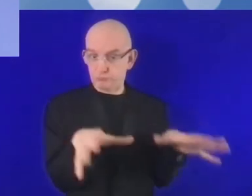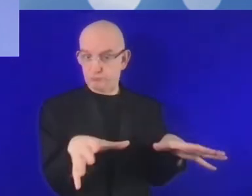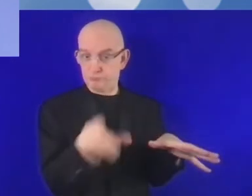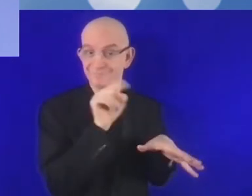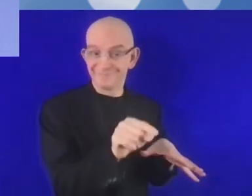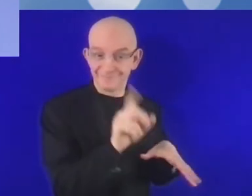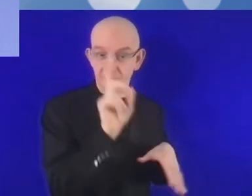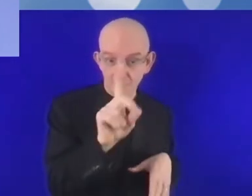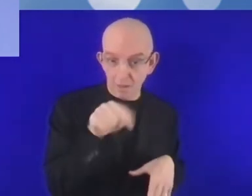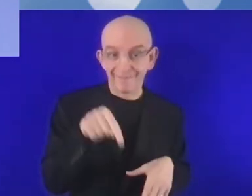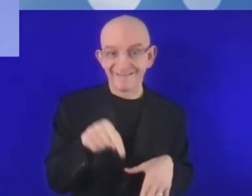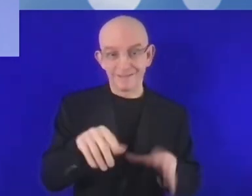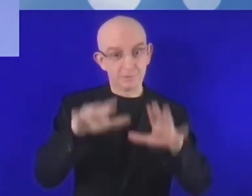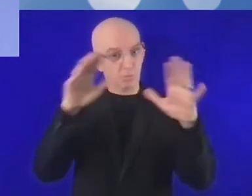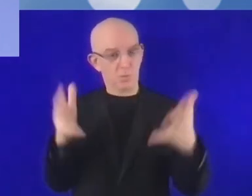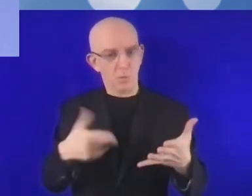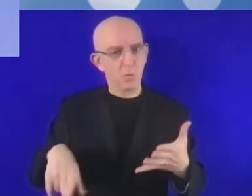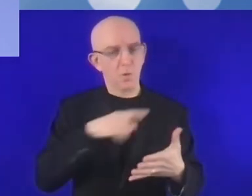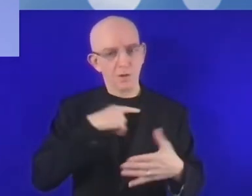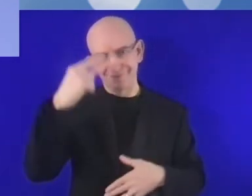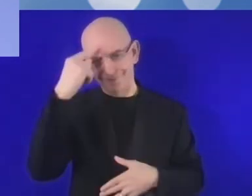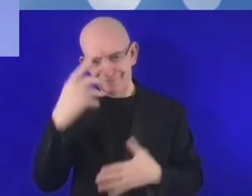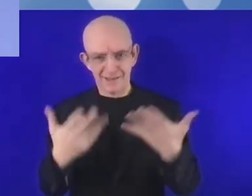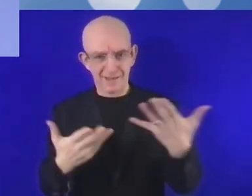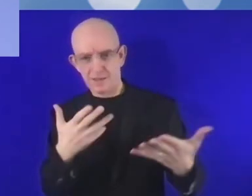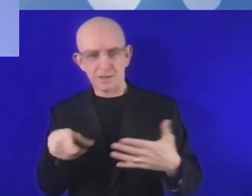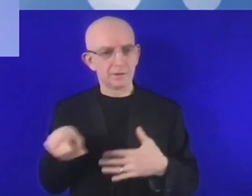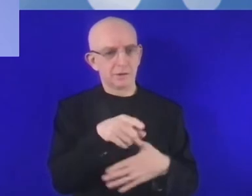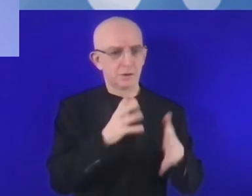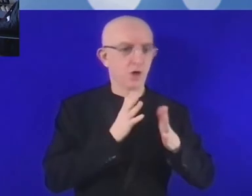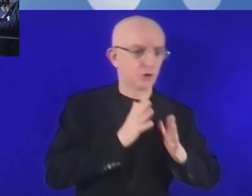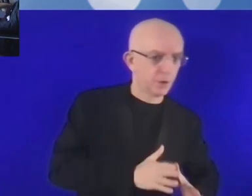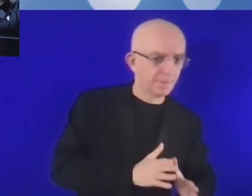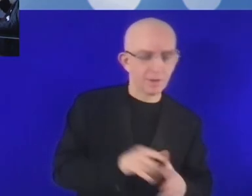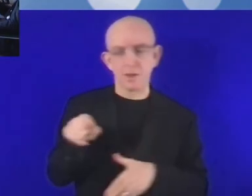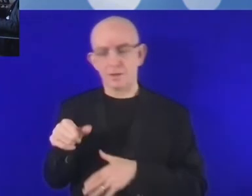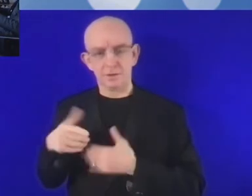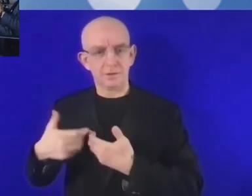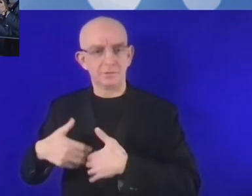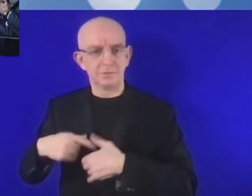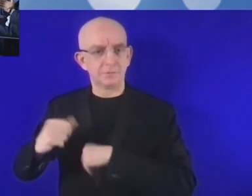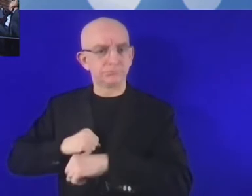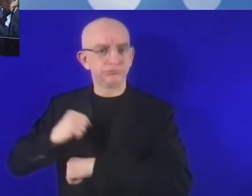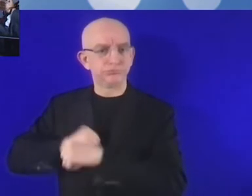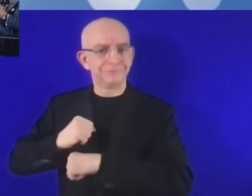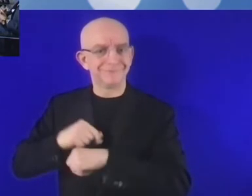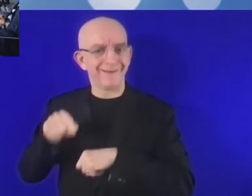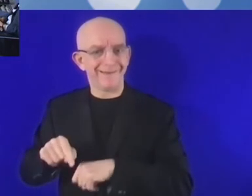يستخدمون التكنولوجيات الرقمية، وبعد قليل ربما سوف